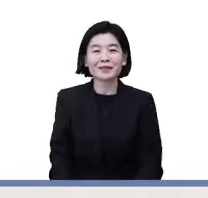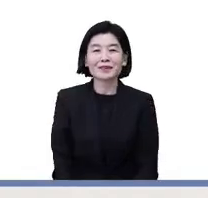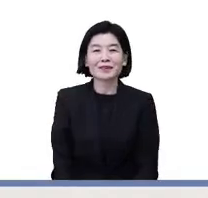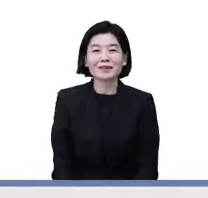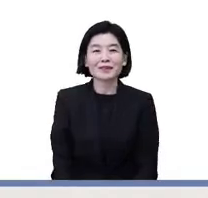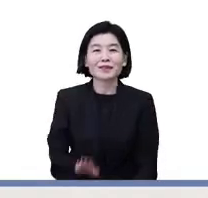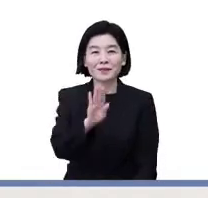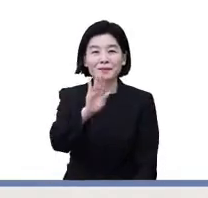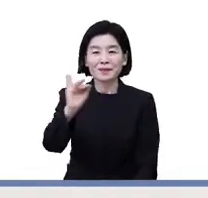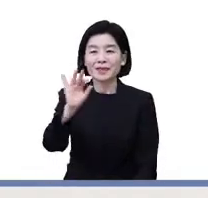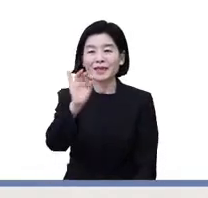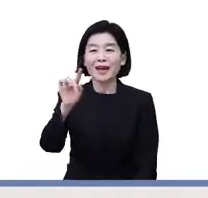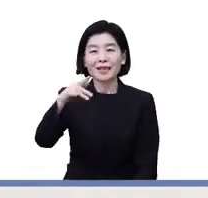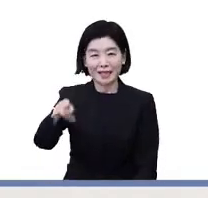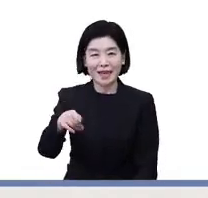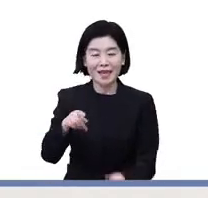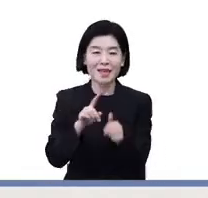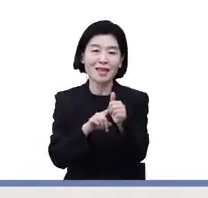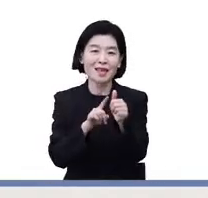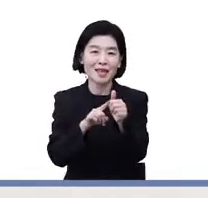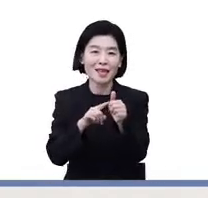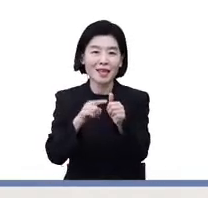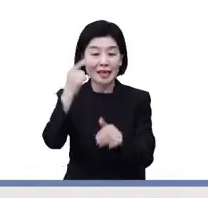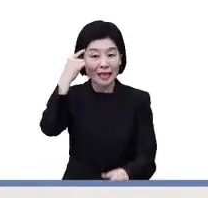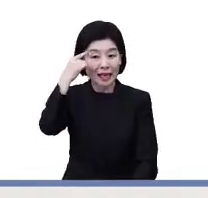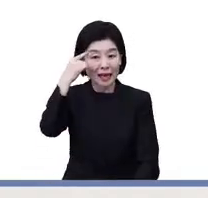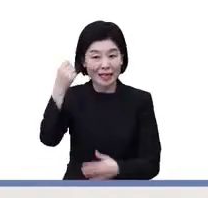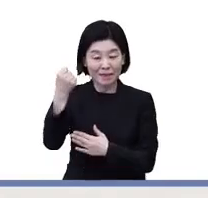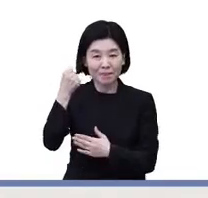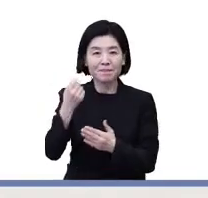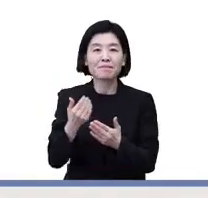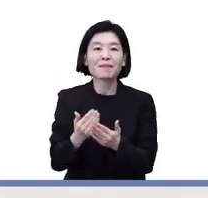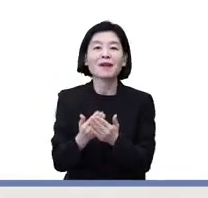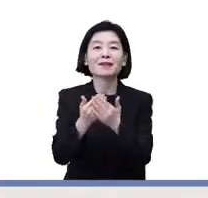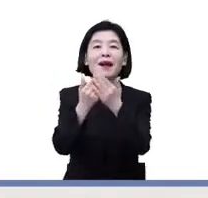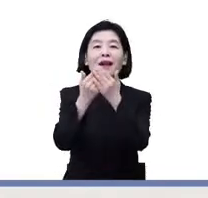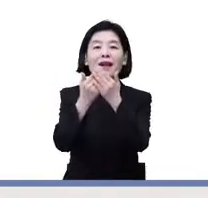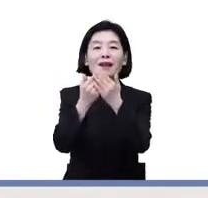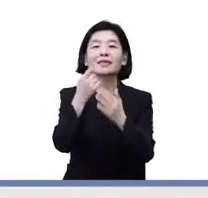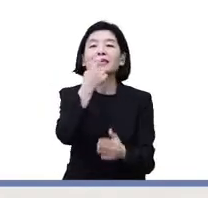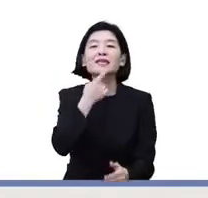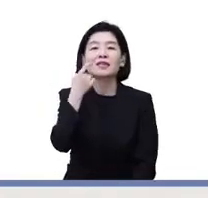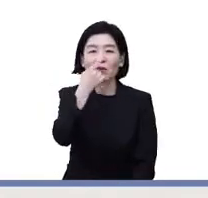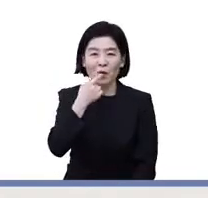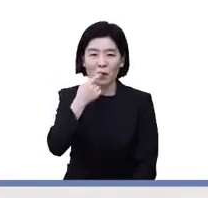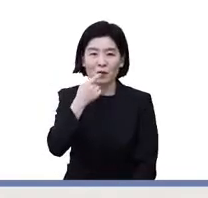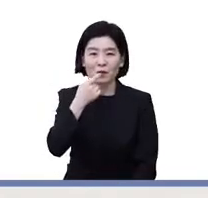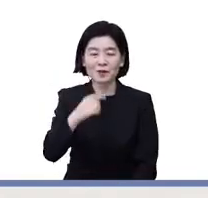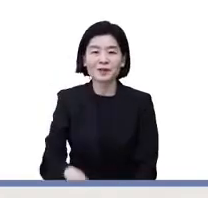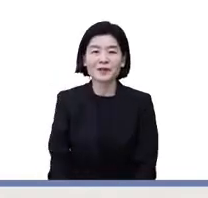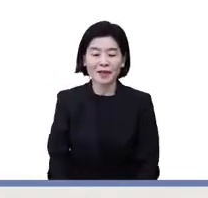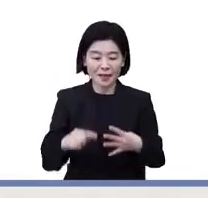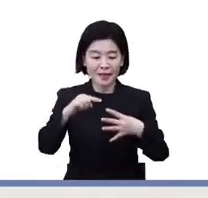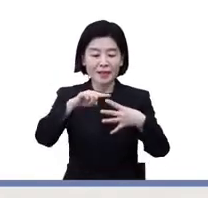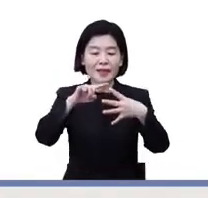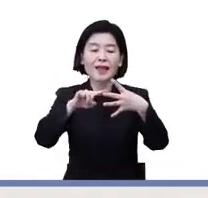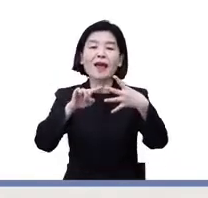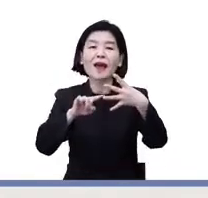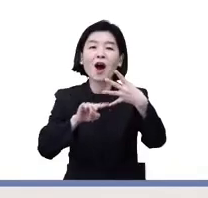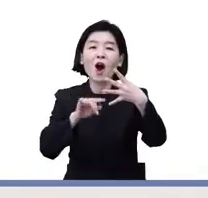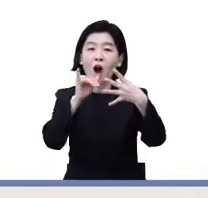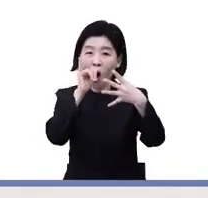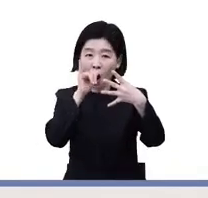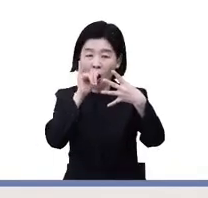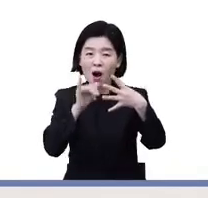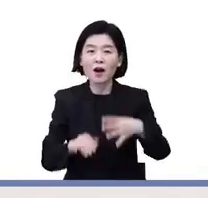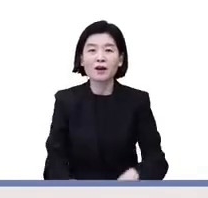이 삐아제라는 분의 인지발달 단계 이론을 살펴보겠습니다. 총 4단계인데요. 어려운 용어가 나옵니다만 이거 외우실